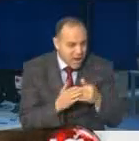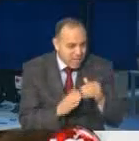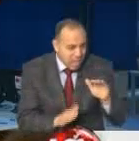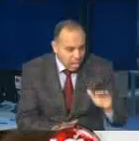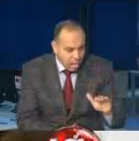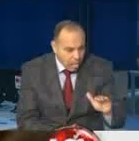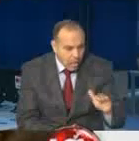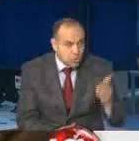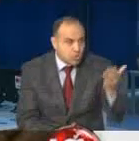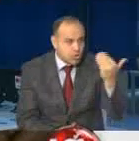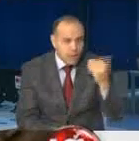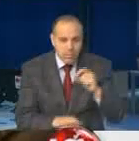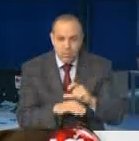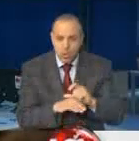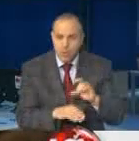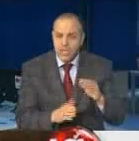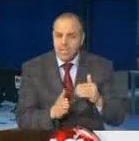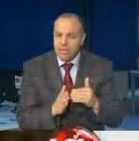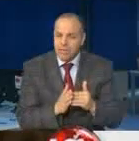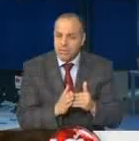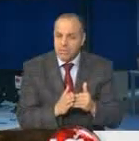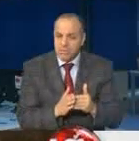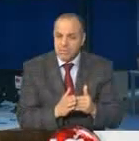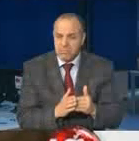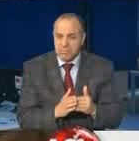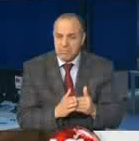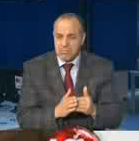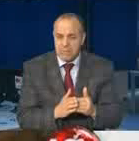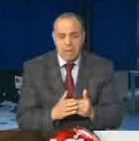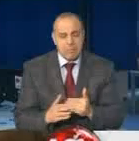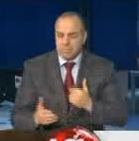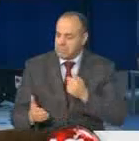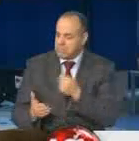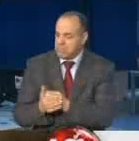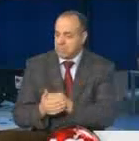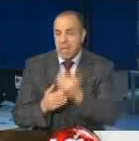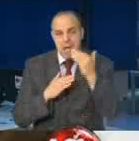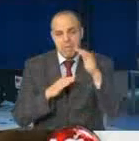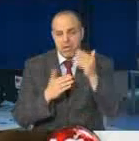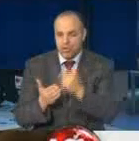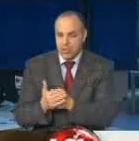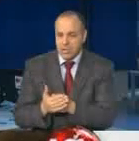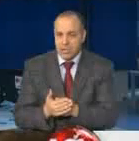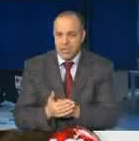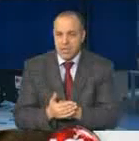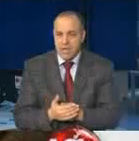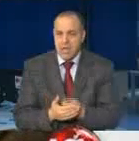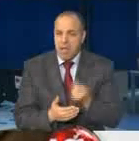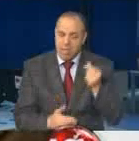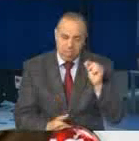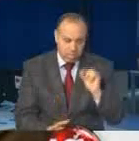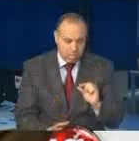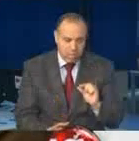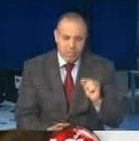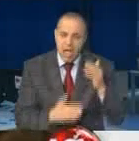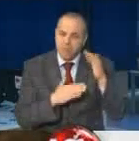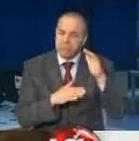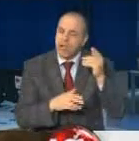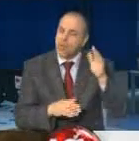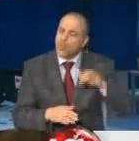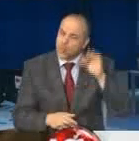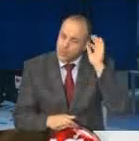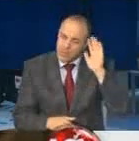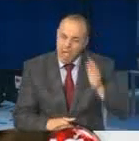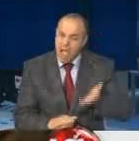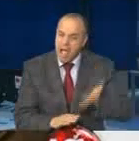ب10 دينارات موردة وب15 تونسية بفضل الموردة خير. الكلفة من تاع البرة تتكلف أرخص من تاع تونس